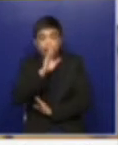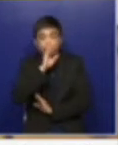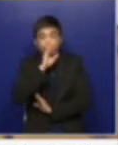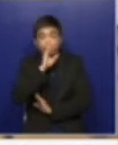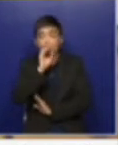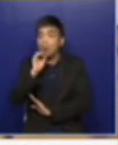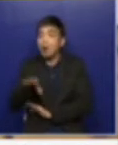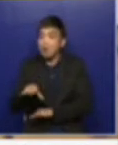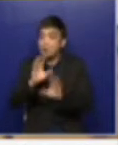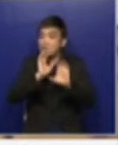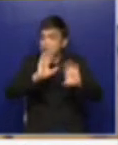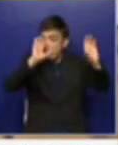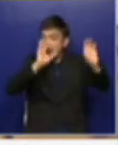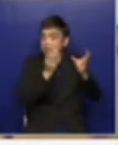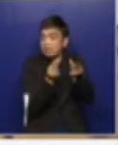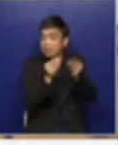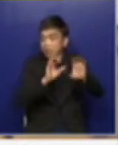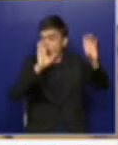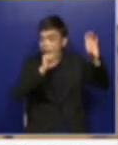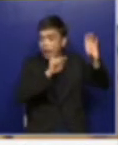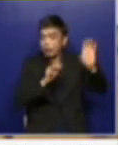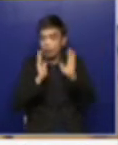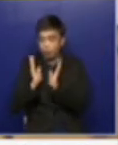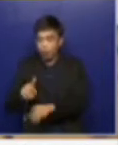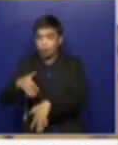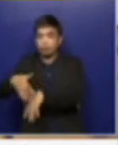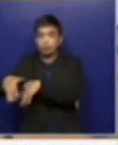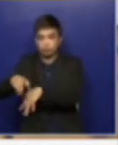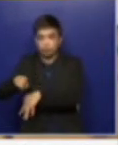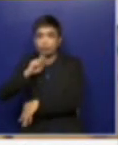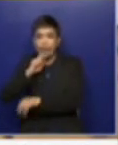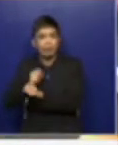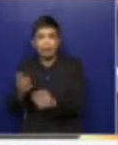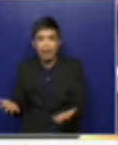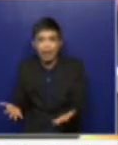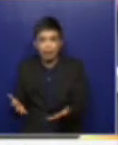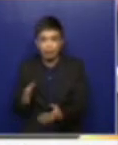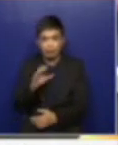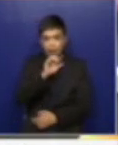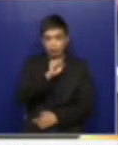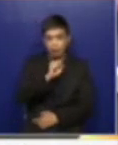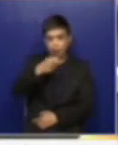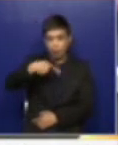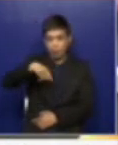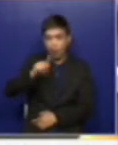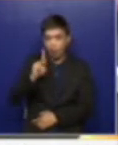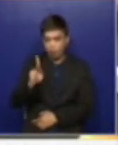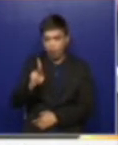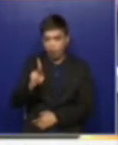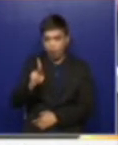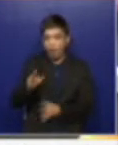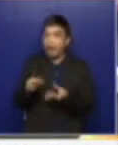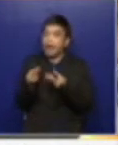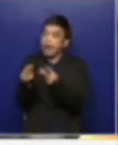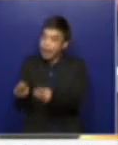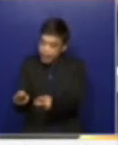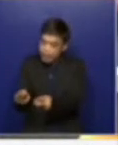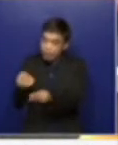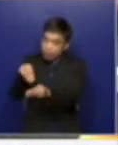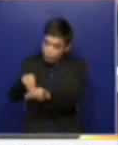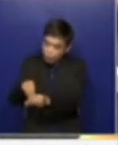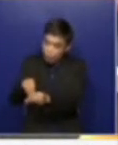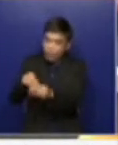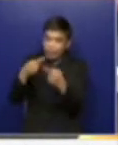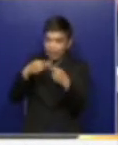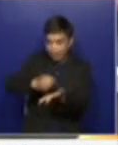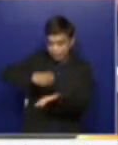ชาชนอยู่สปก.เวลานี้ท่านให้สิทธิเขาไม่ให้โฉนดไม่ให้กรรมสิทธิ์แล้วท่